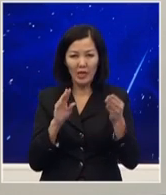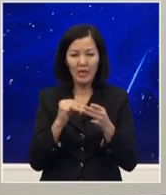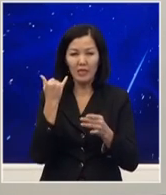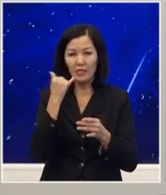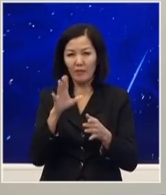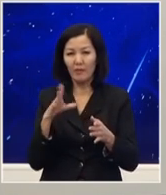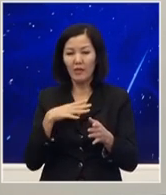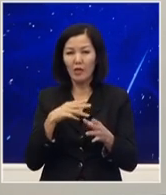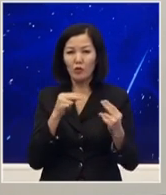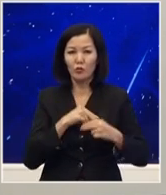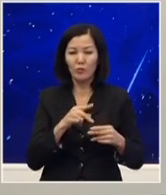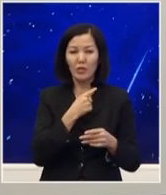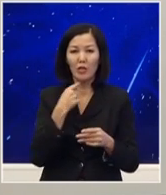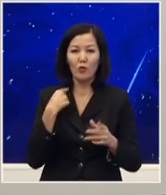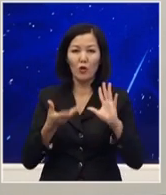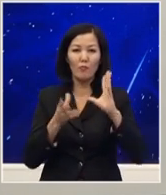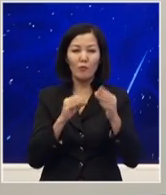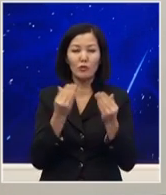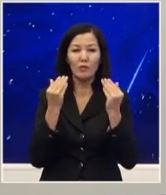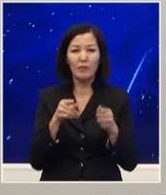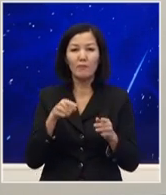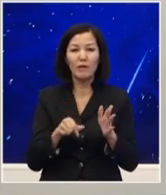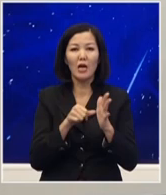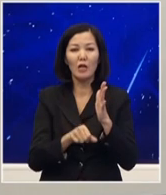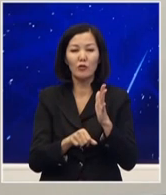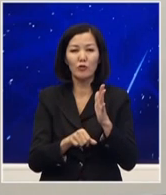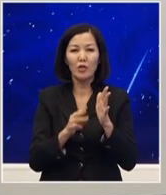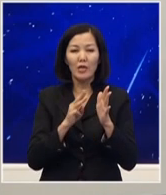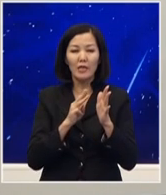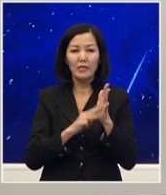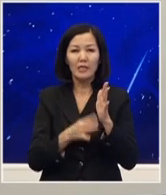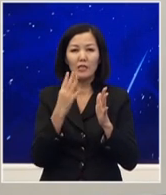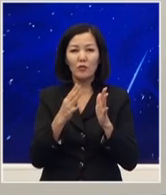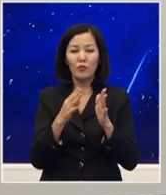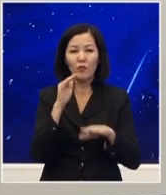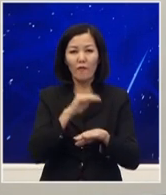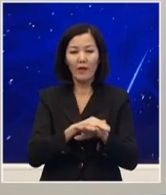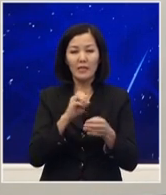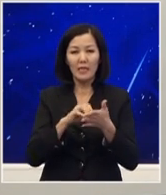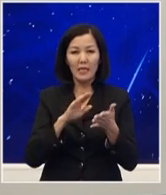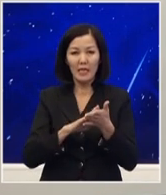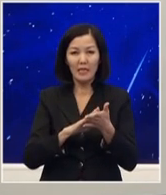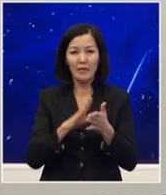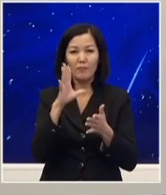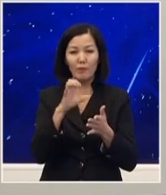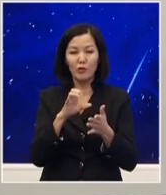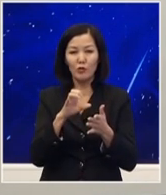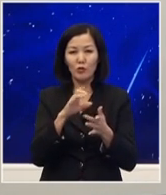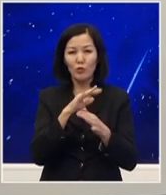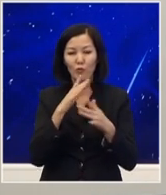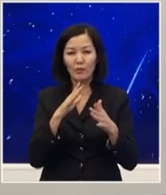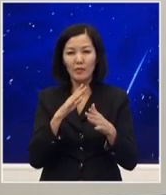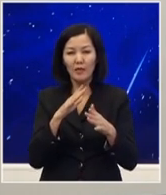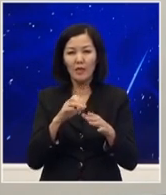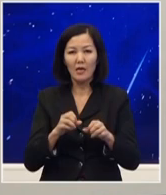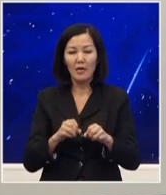схемасы әртүрлі. Талдықорған бойынша биыл 1684 алаяқтық әрекет дерегі тіркелді. Оның 500-ден астам дерегі